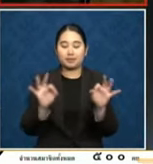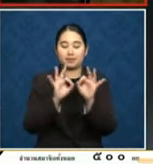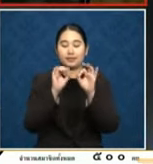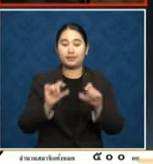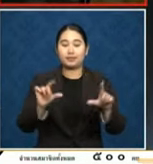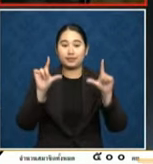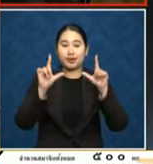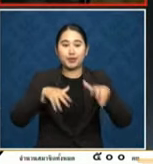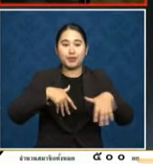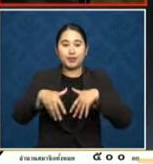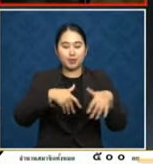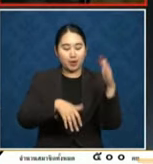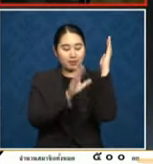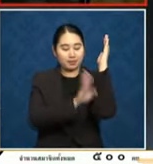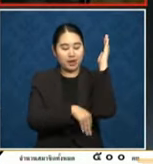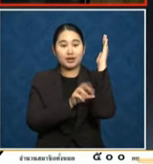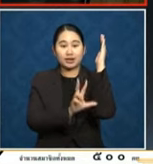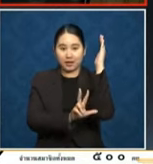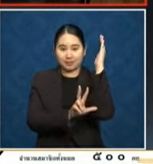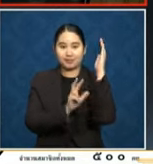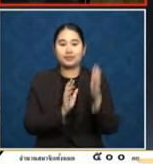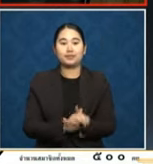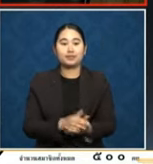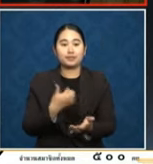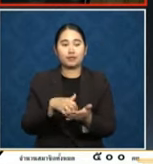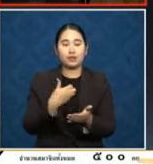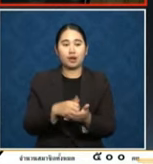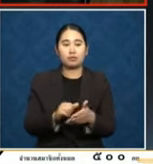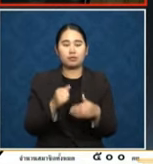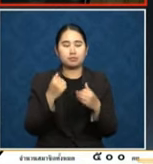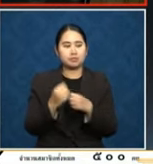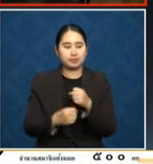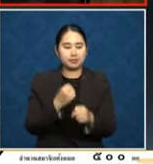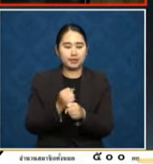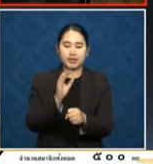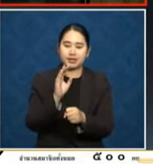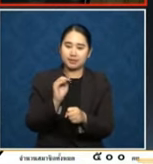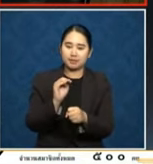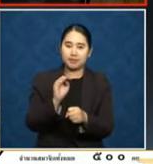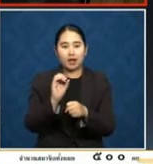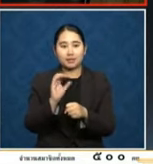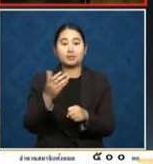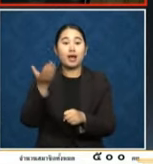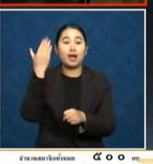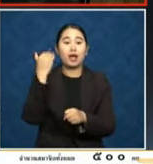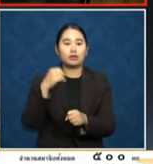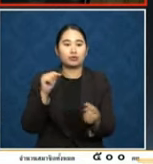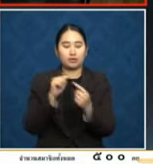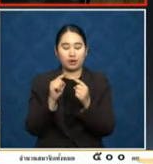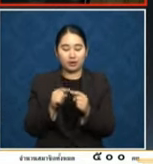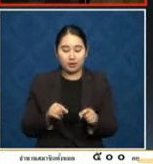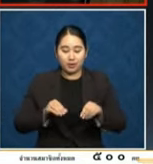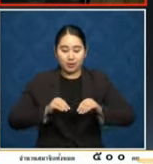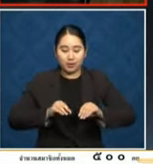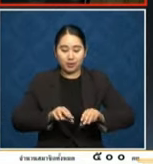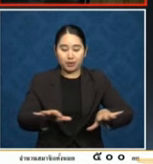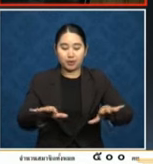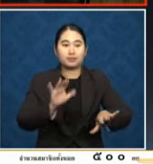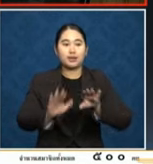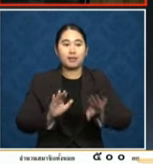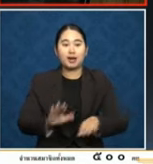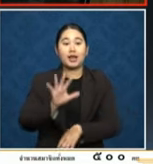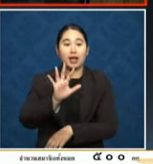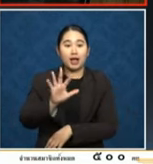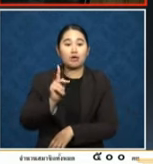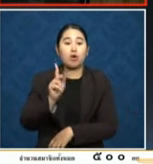าวจังหวัดนราธิวาสและ3จังหวัดชายแดนภาคใต้สัก 4-50 ปีที่แล้วเนี่ยถนนรวมๆกันในหาดนรทัศน์นี่ประมาณ5กิโล